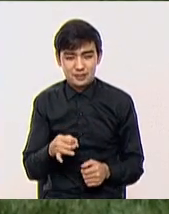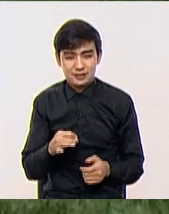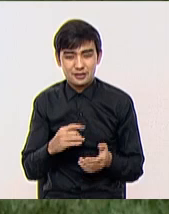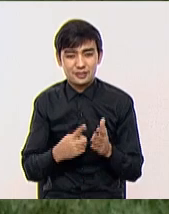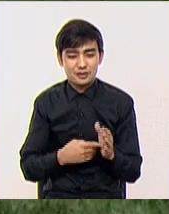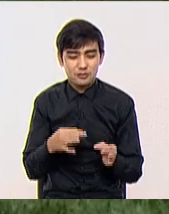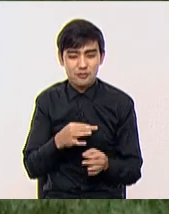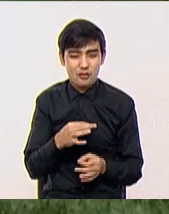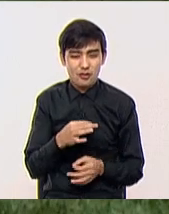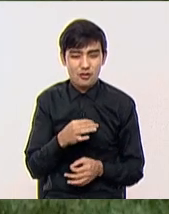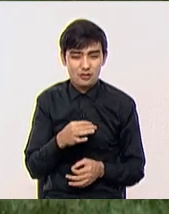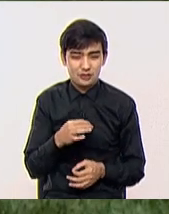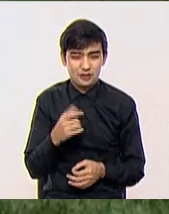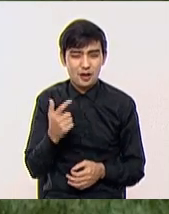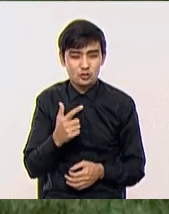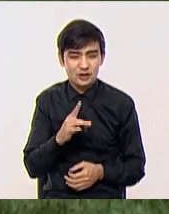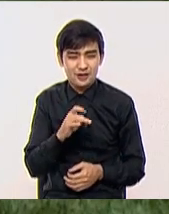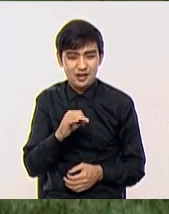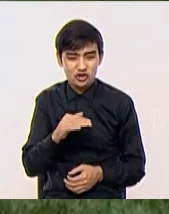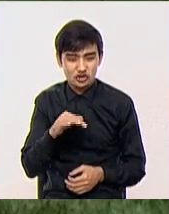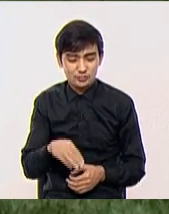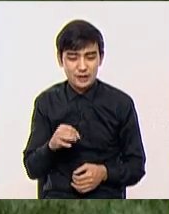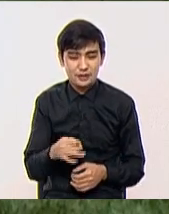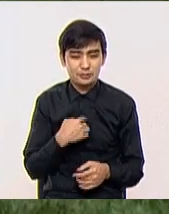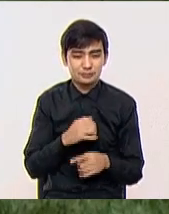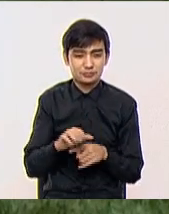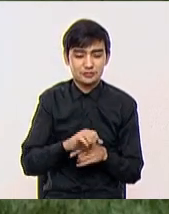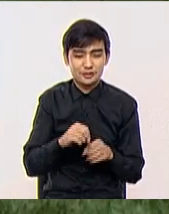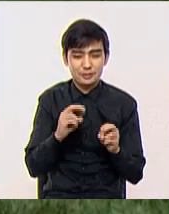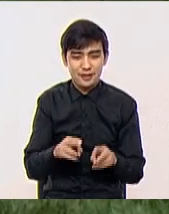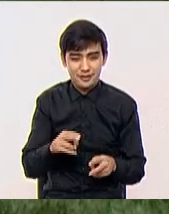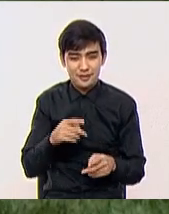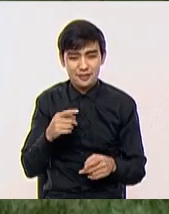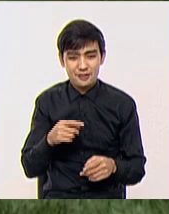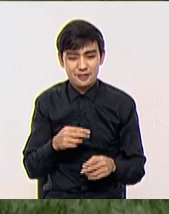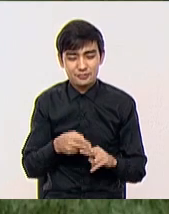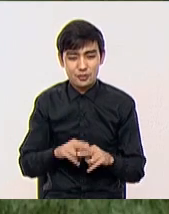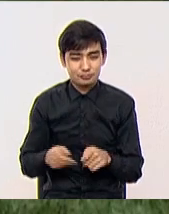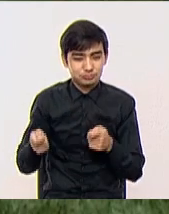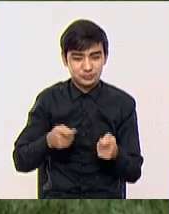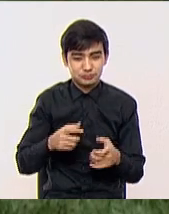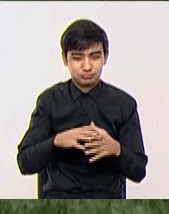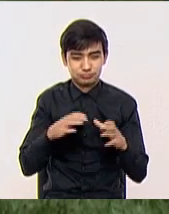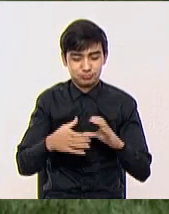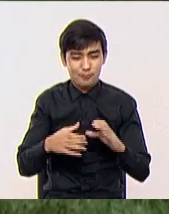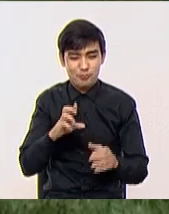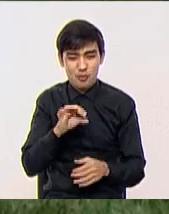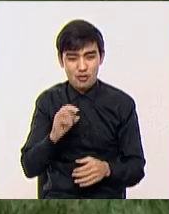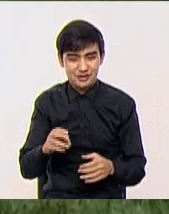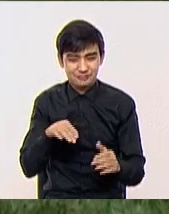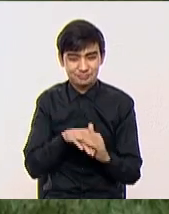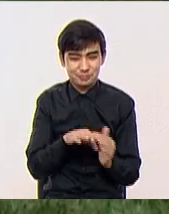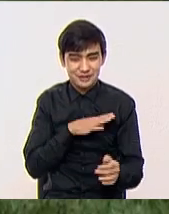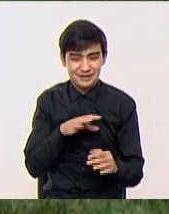требуемым температурном режиме. Мы будем их доставлять в специальных тех боксах, которые прибыли. То есть эти боксы будут доставляться